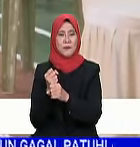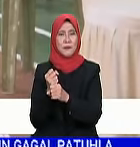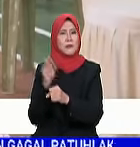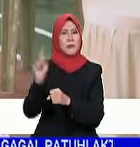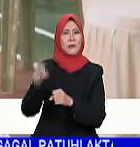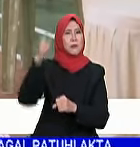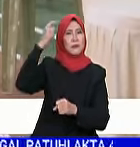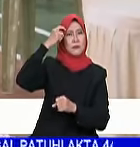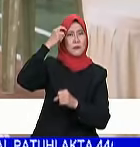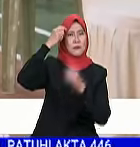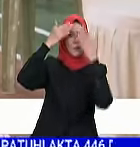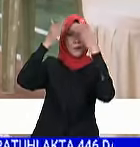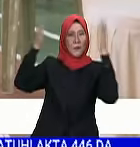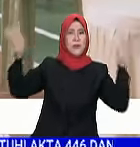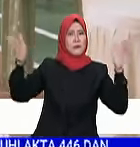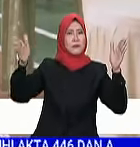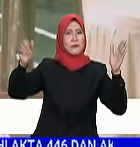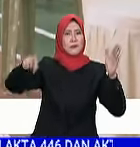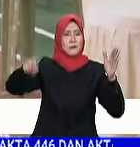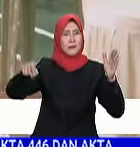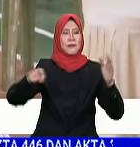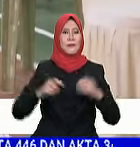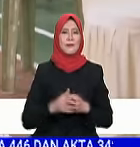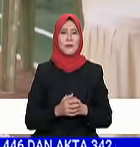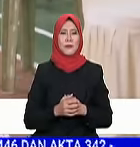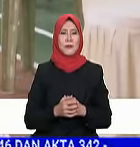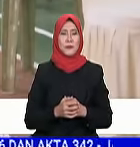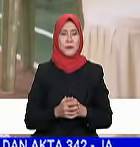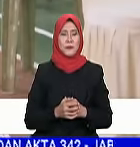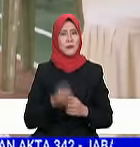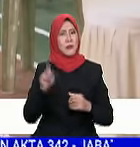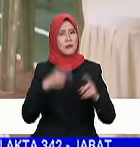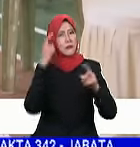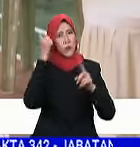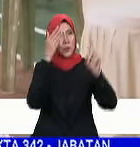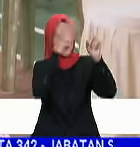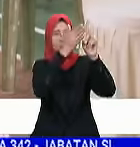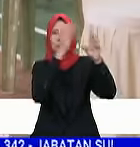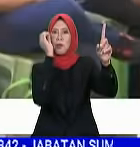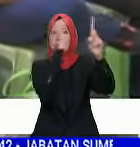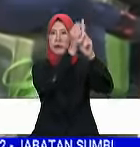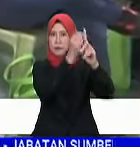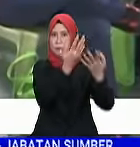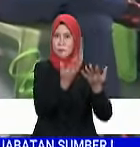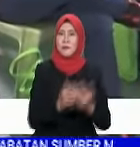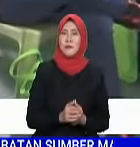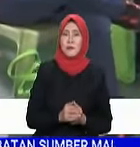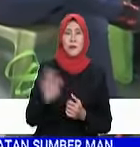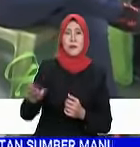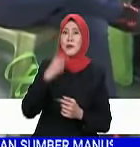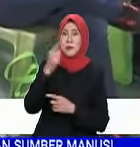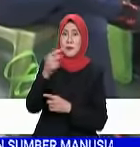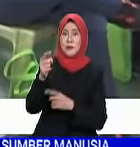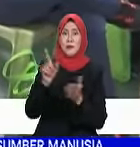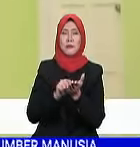yang open lah, supaya melihat perkara ini secara objektif, jangan secara emosi. Beliau berkata demikian pada